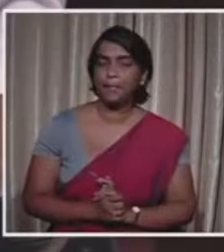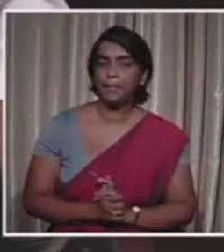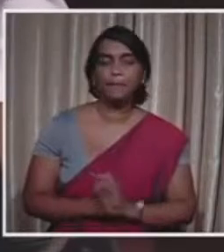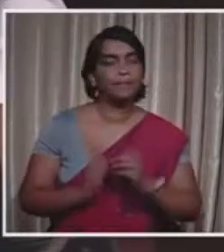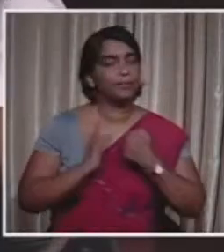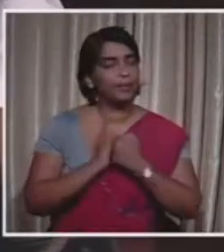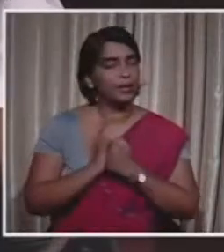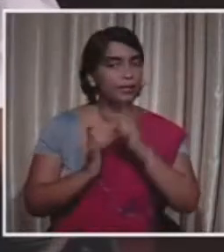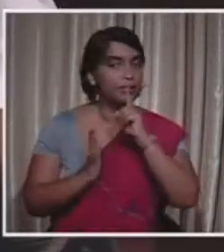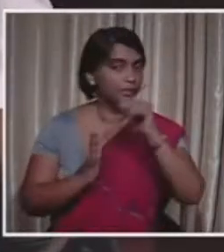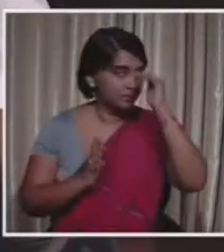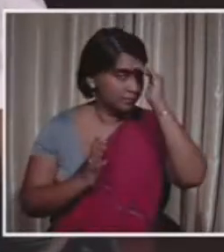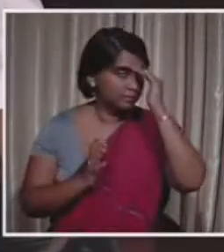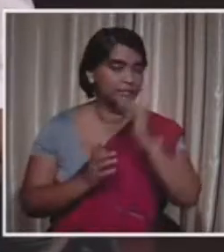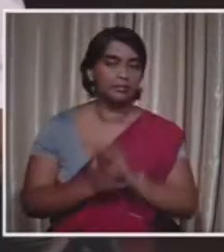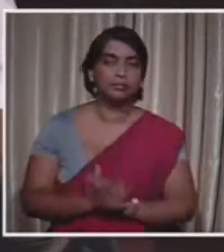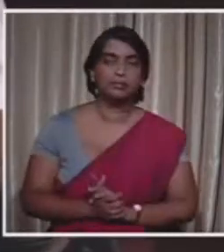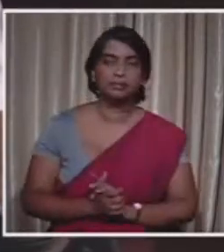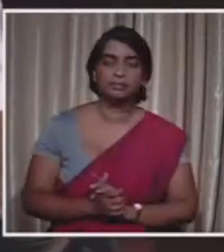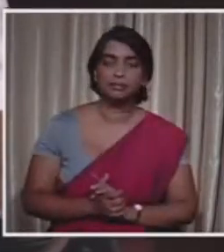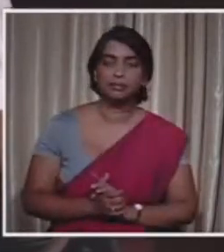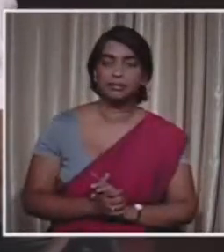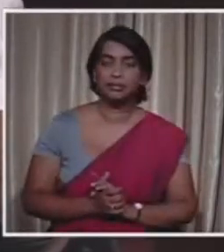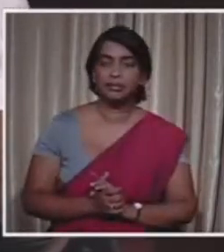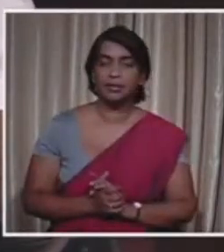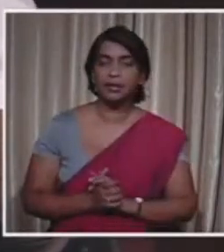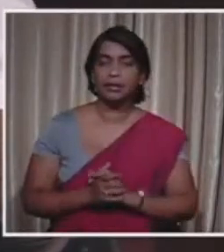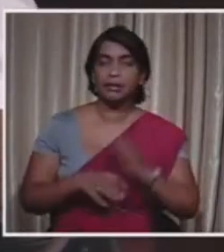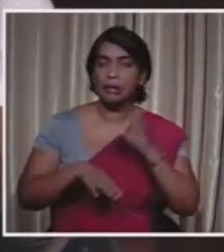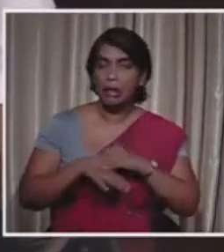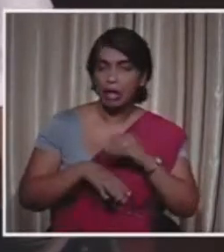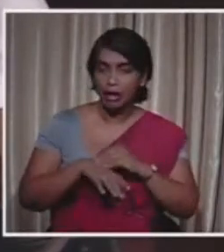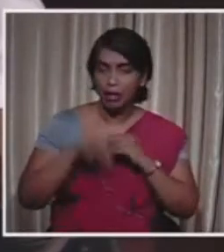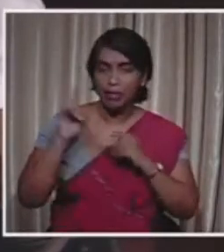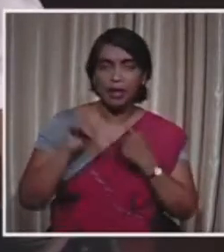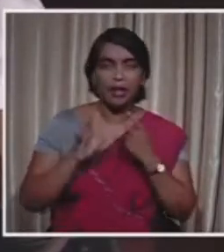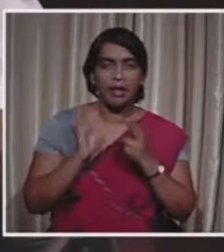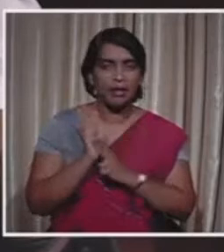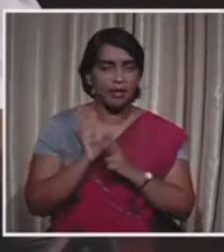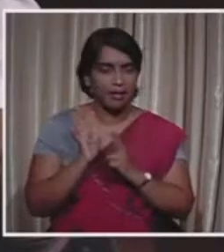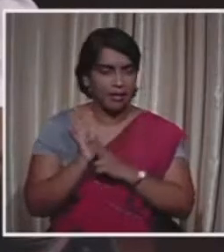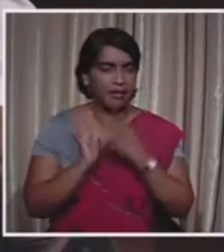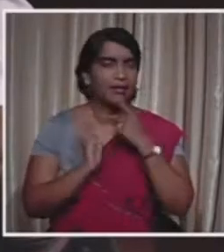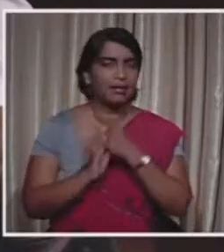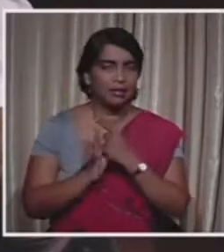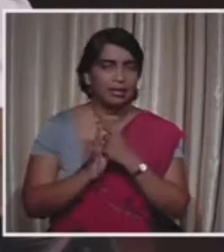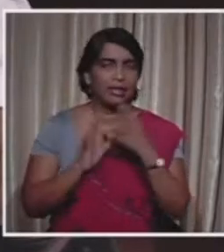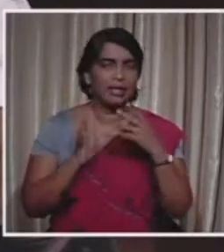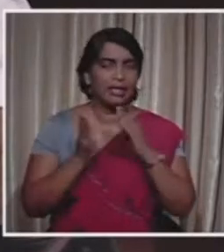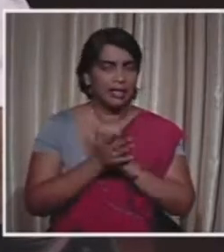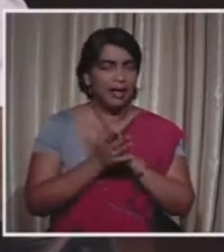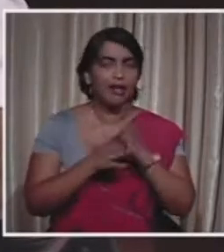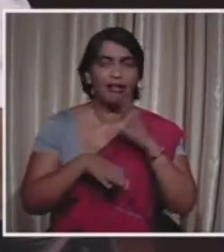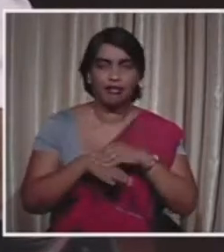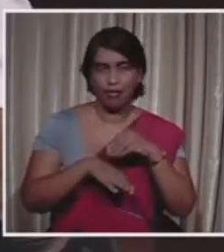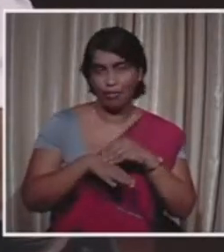Garu kathanayakatumani karanda gastanna narambadda hiriwadunna